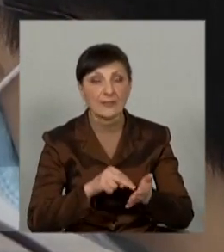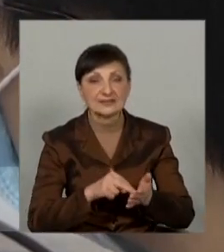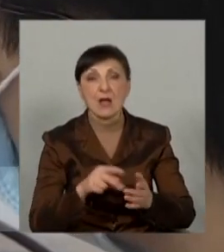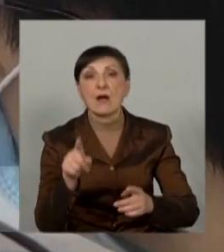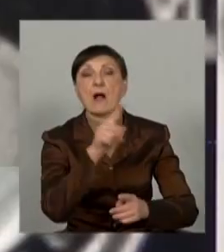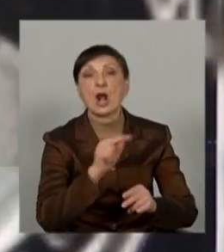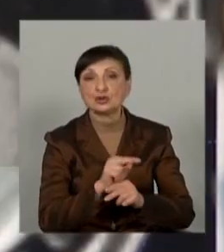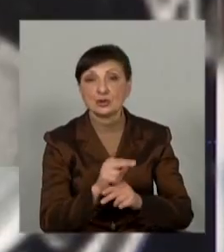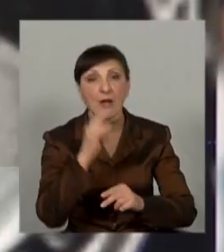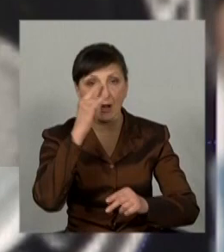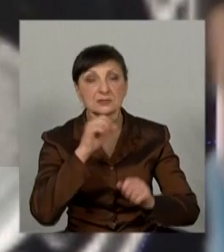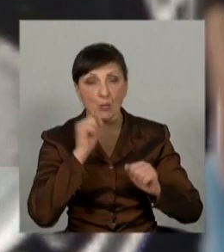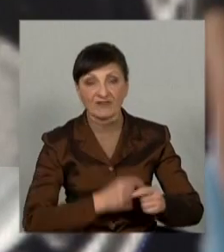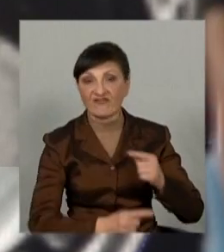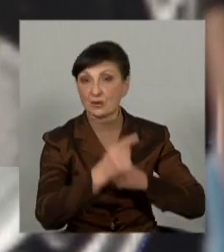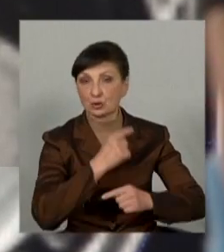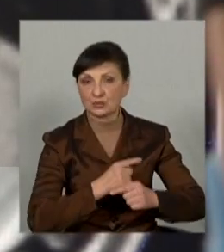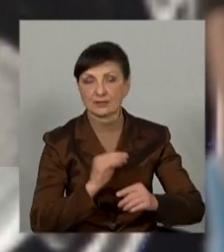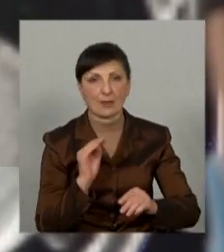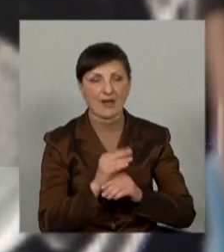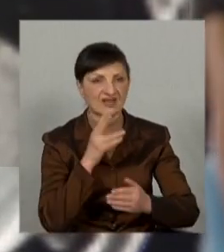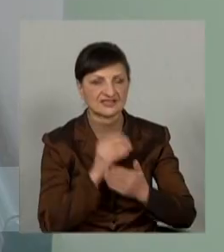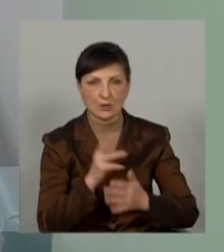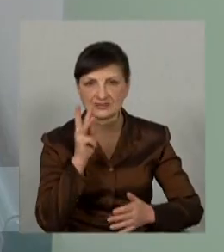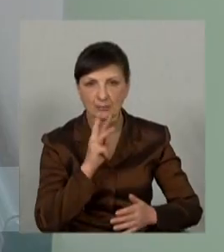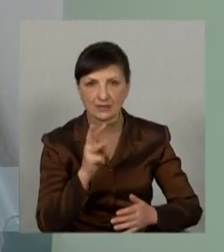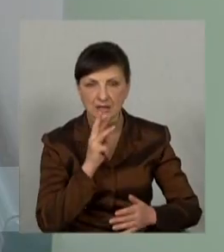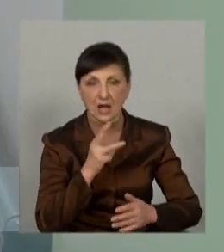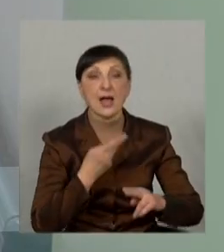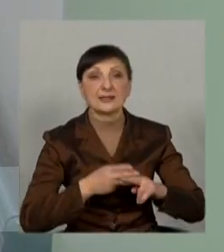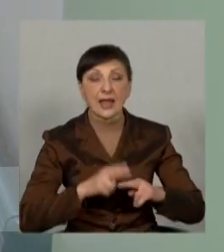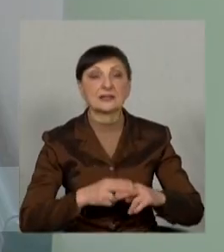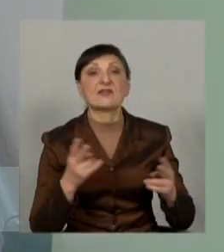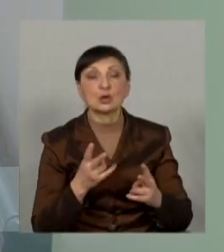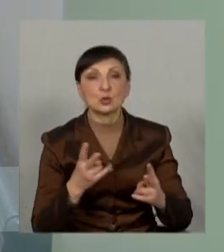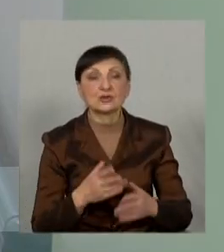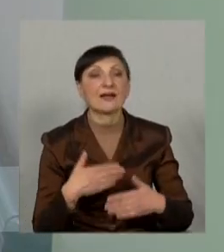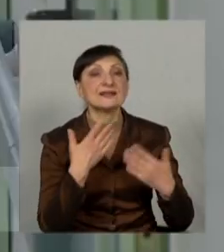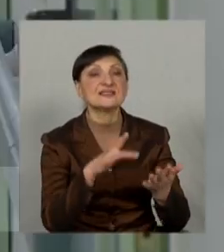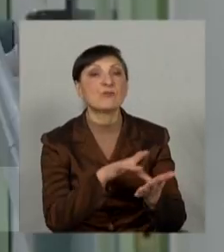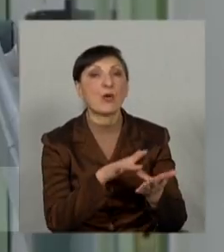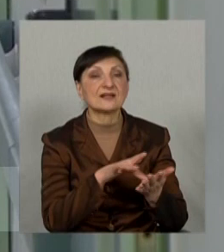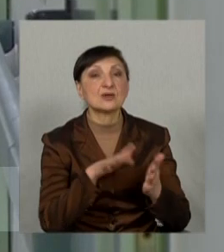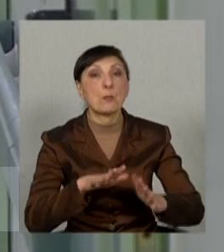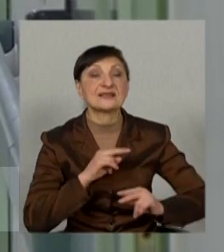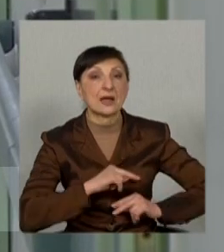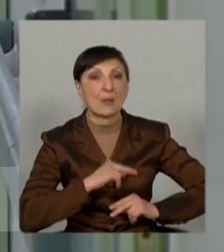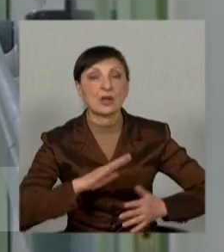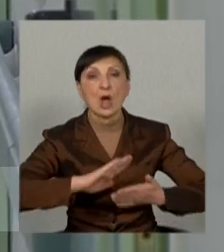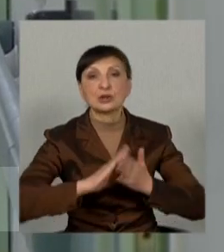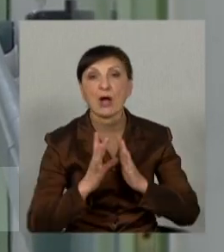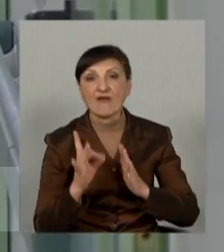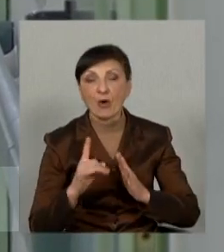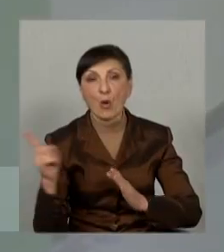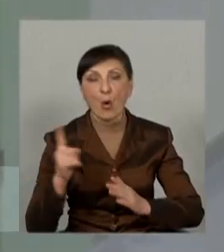видов лечения казахстанцы могут вернуть в виде надбавки к своей зарплате. Для этого достаточно отнести в бухгалтерию место работы договор об